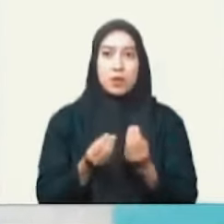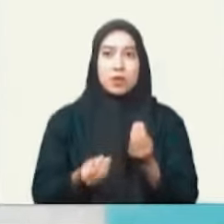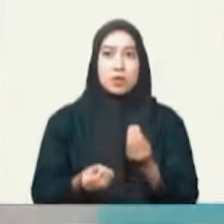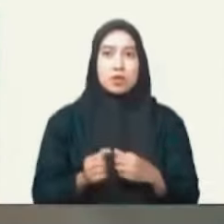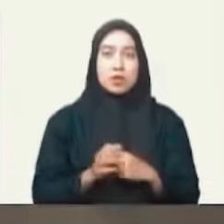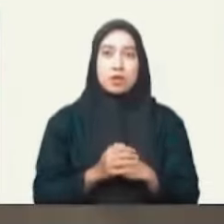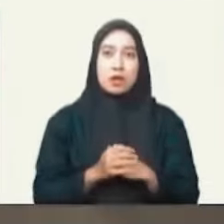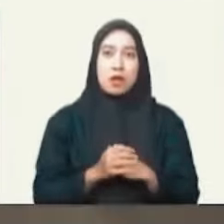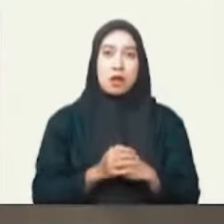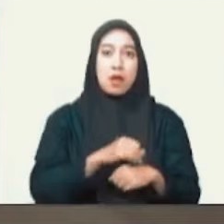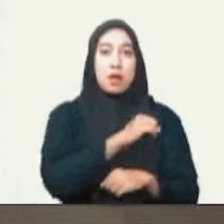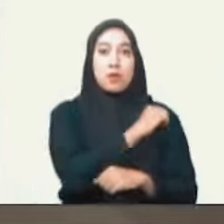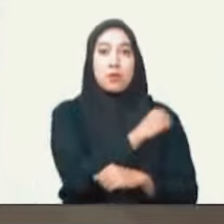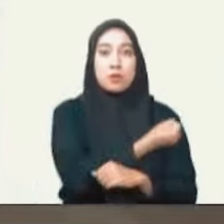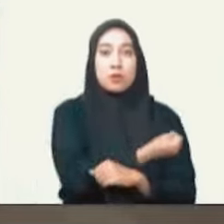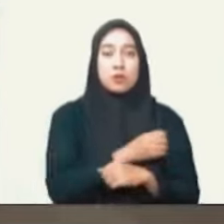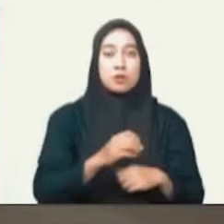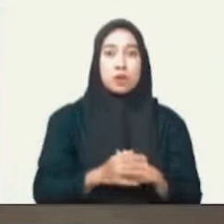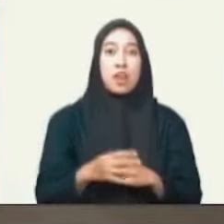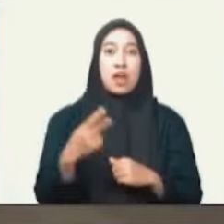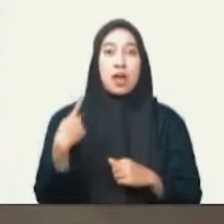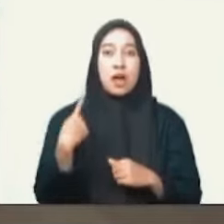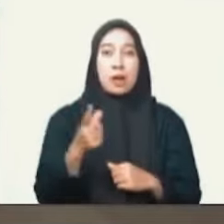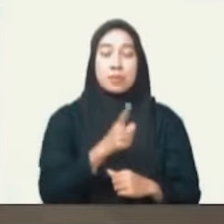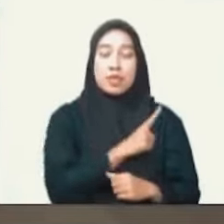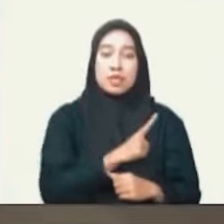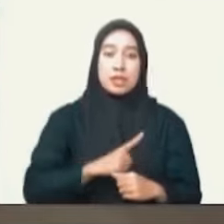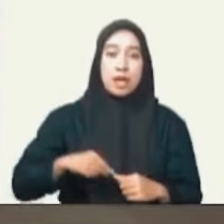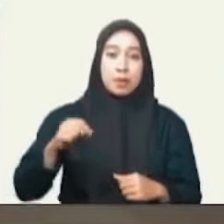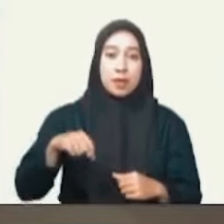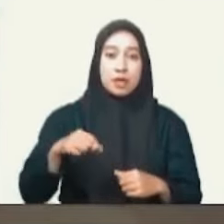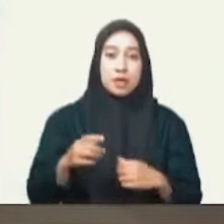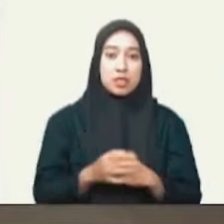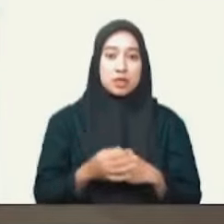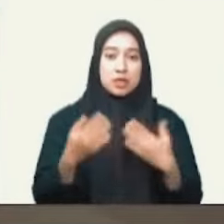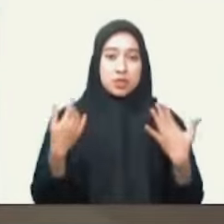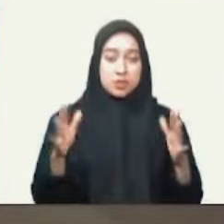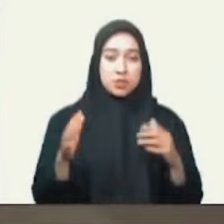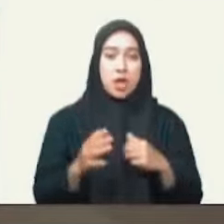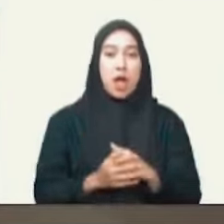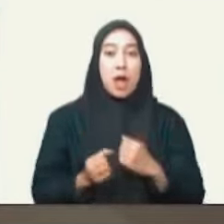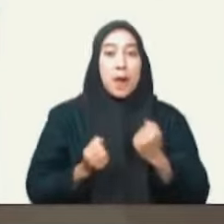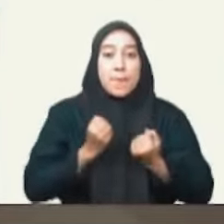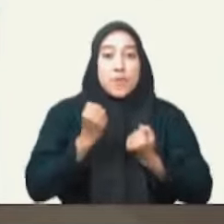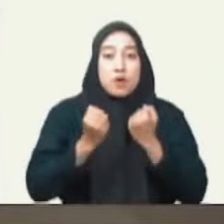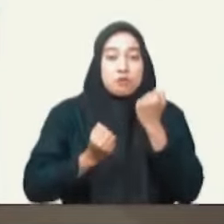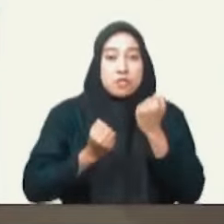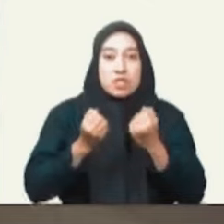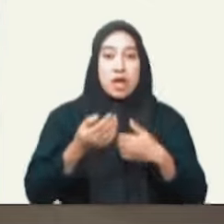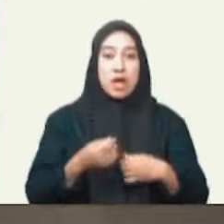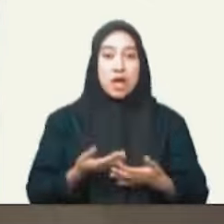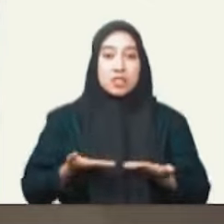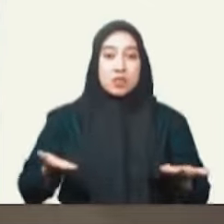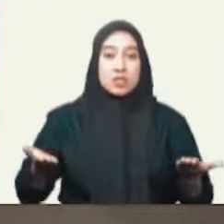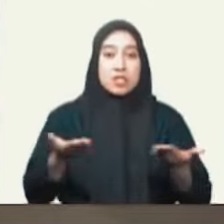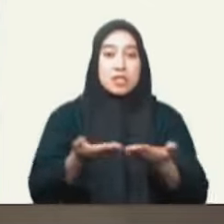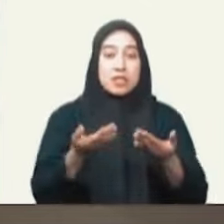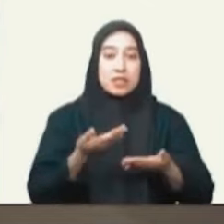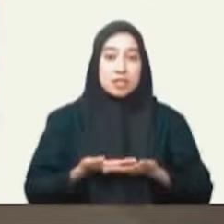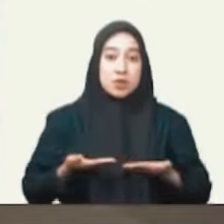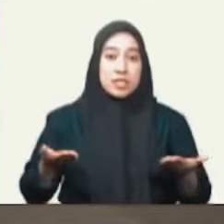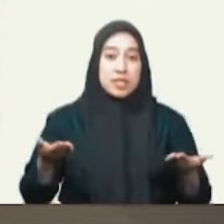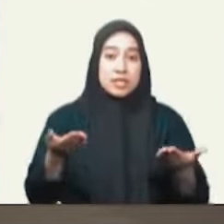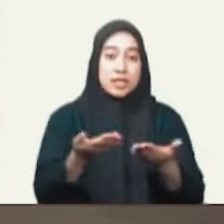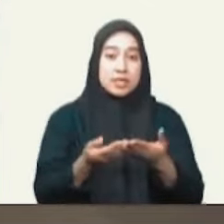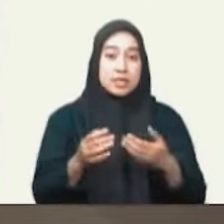ini kami sudah melaksanakan ke kabupaten-kabupaten melaksanakan sosialisasi dengan bupati.